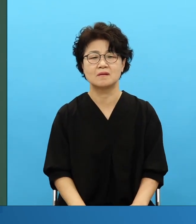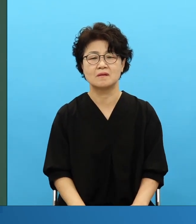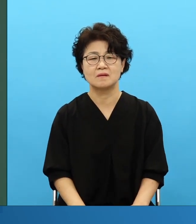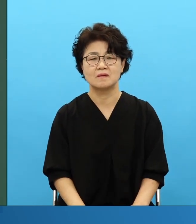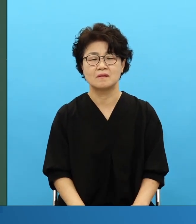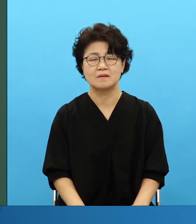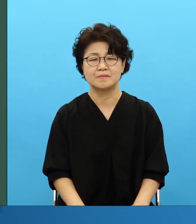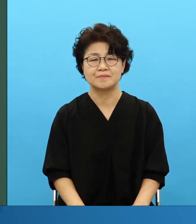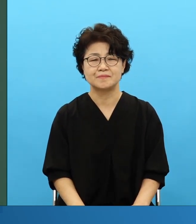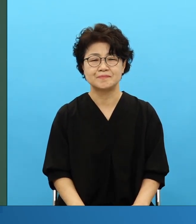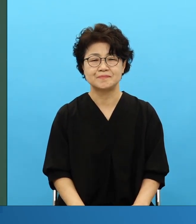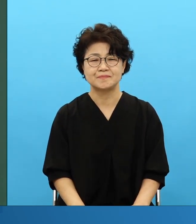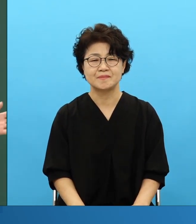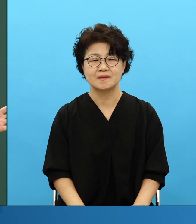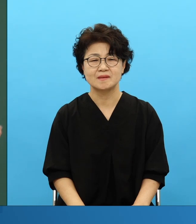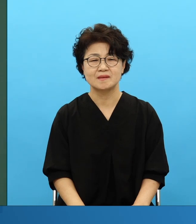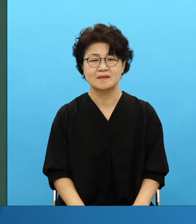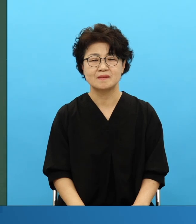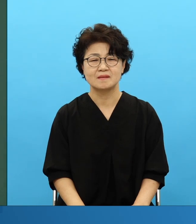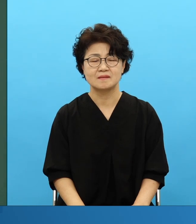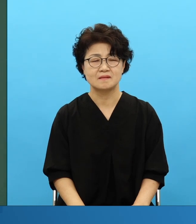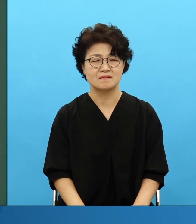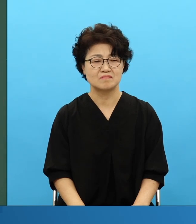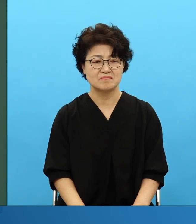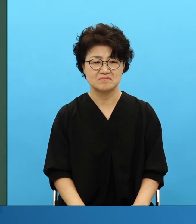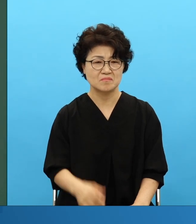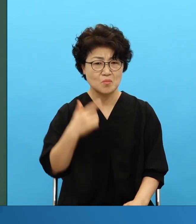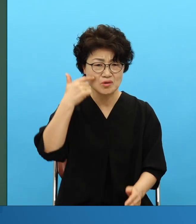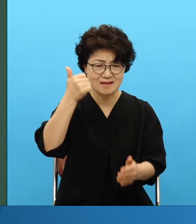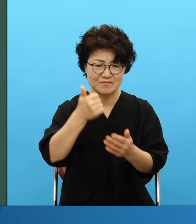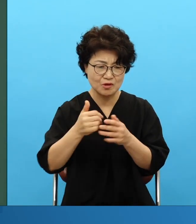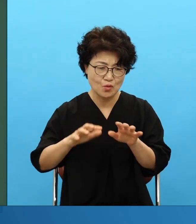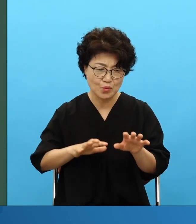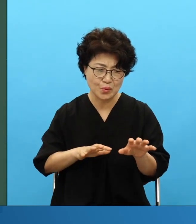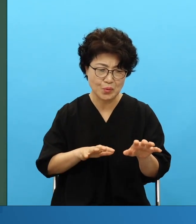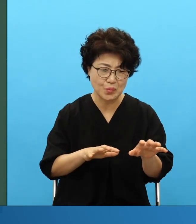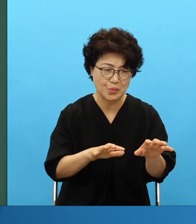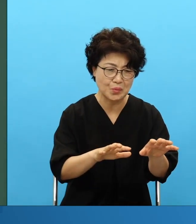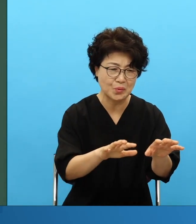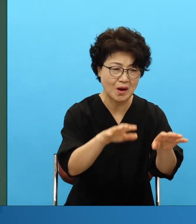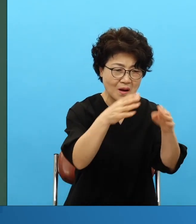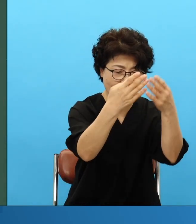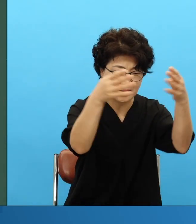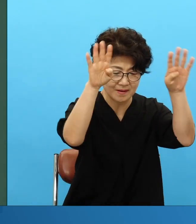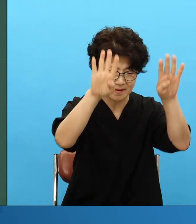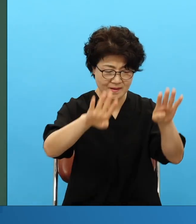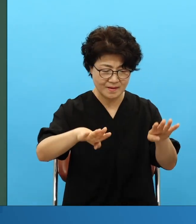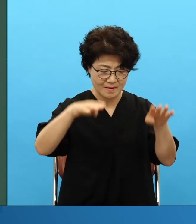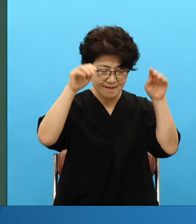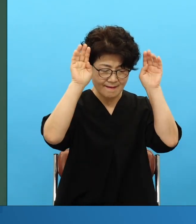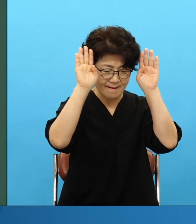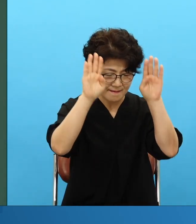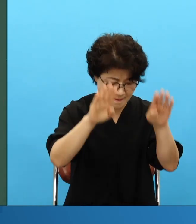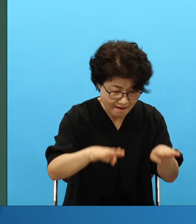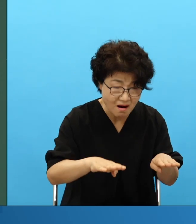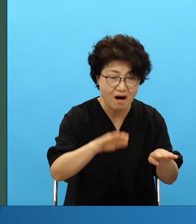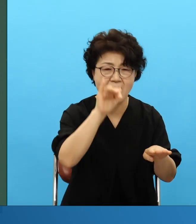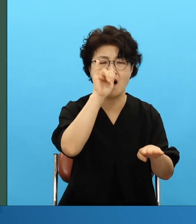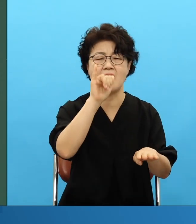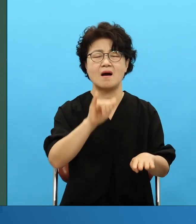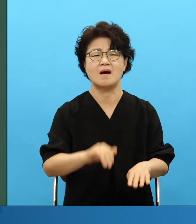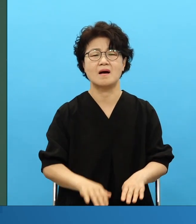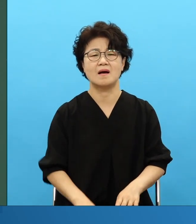갔다니 갈 때 부총회장이 인도에서 갔다니까요. And so him and the assistant moderator and all the pastors went to do idolatry.